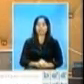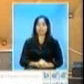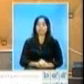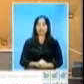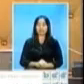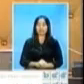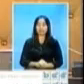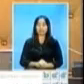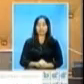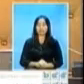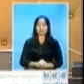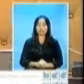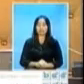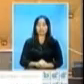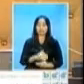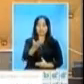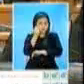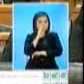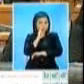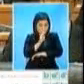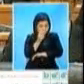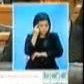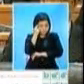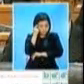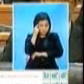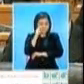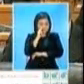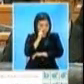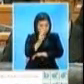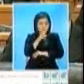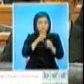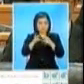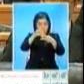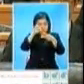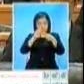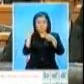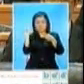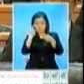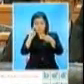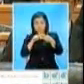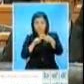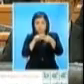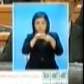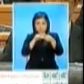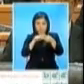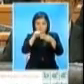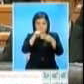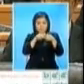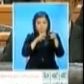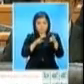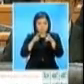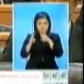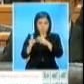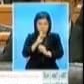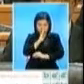นะครับท่านสุนัยฮะอธิบายต่อฮะ ได้โปรดกรุณาเลือกเอาอย่างใดอย่างหนึ่งเพื่อความชอบธรรมในการ